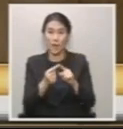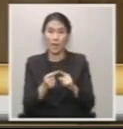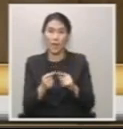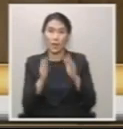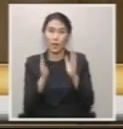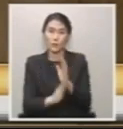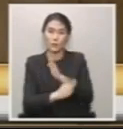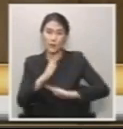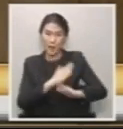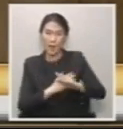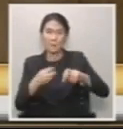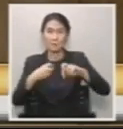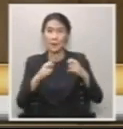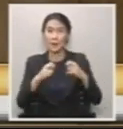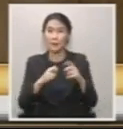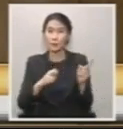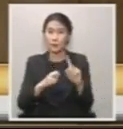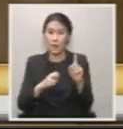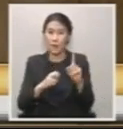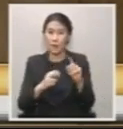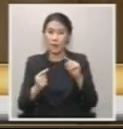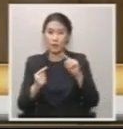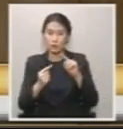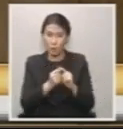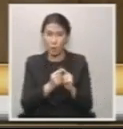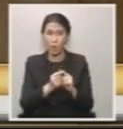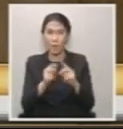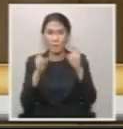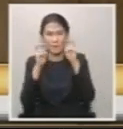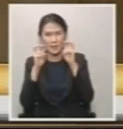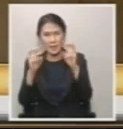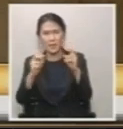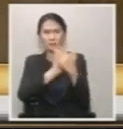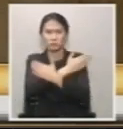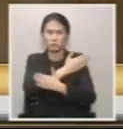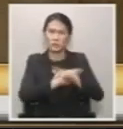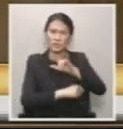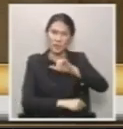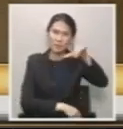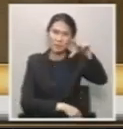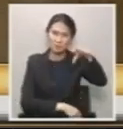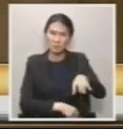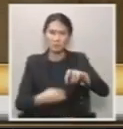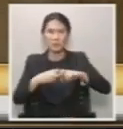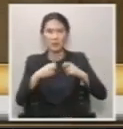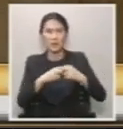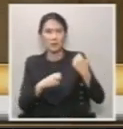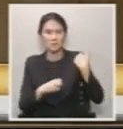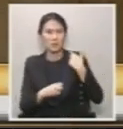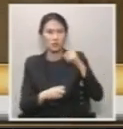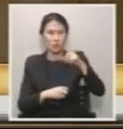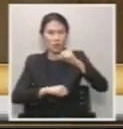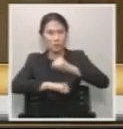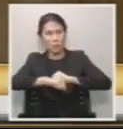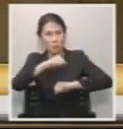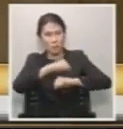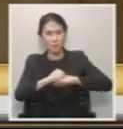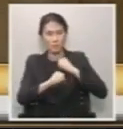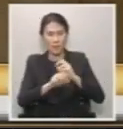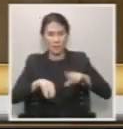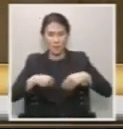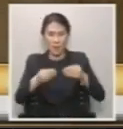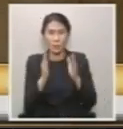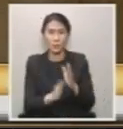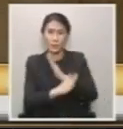การนั้นก็ยังมีปัญหาเรื่องของสถานีรถไฟแม้กระทั่งสนามบินนะครับการออกแบบเพื่อให้คนพิการนั้นมีความสะดวกใน